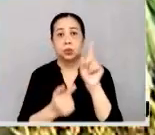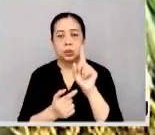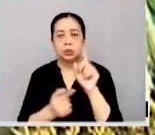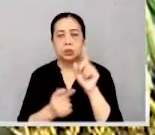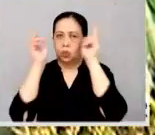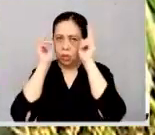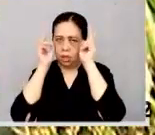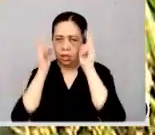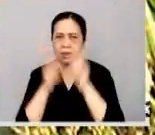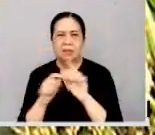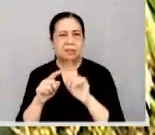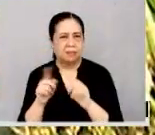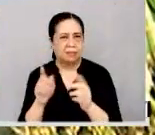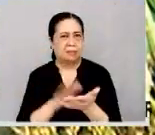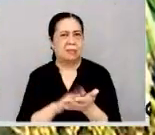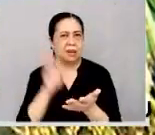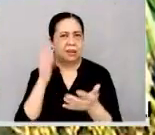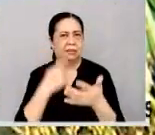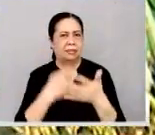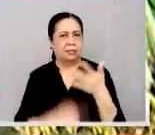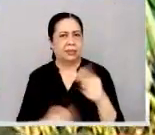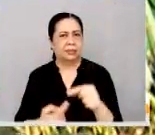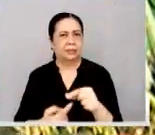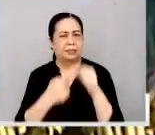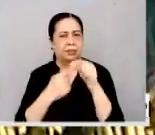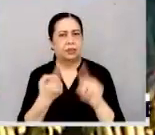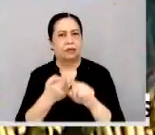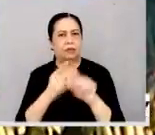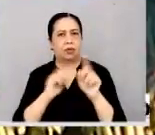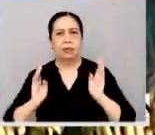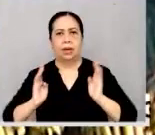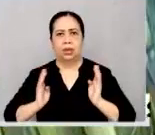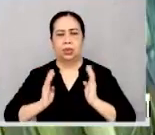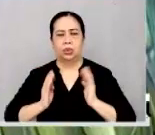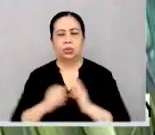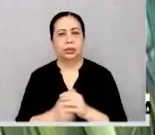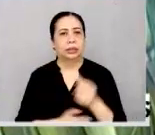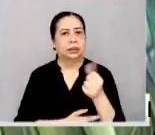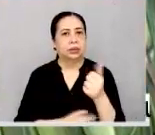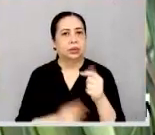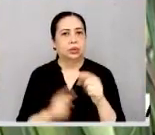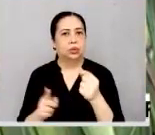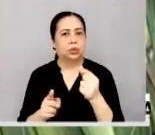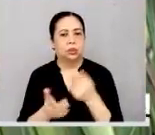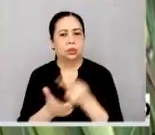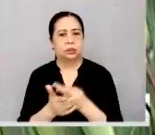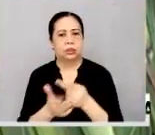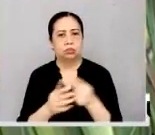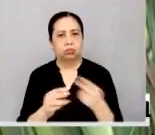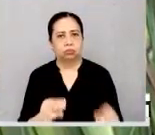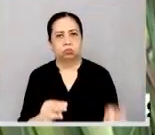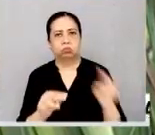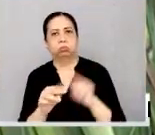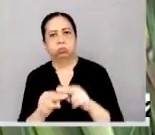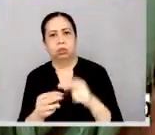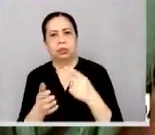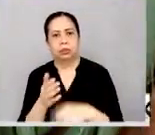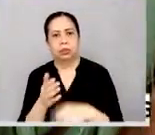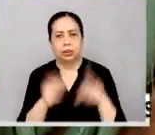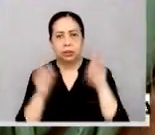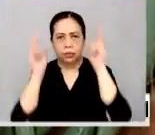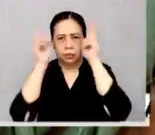nga lang, mataas ang presyuhan, lalo na yung mga galing Bagyo. 10 hanggang 20 pesos ang itinaas ng presyuhan ng gulay